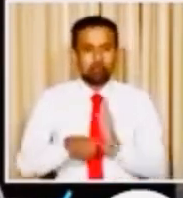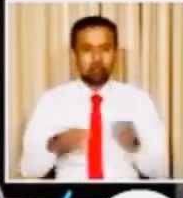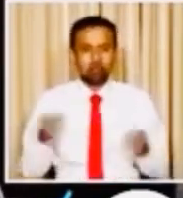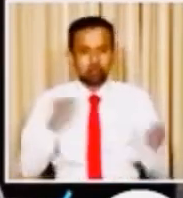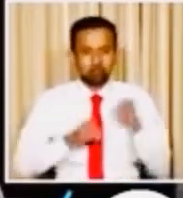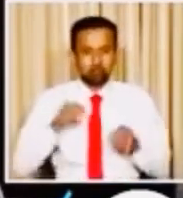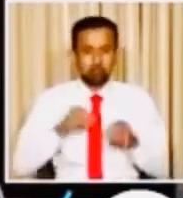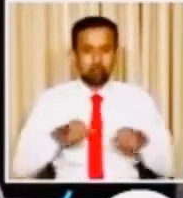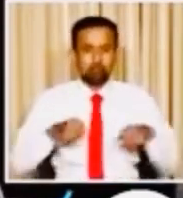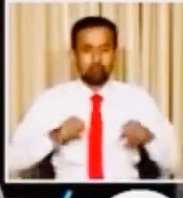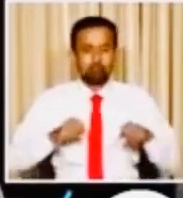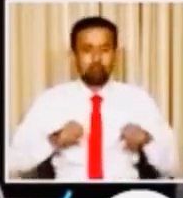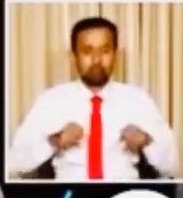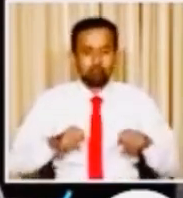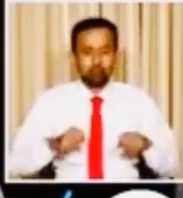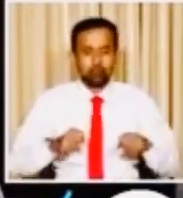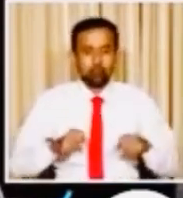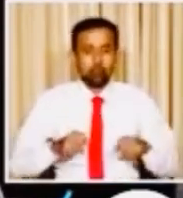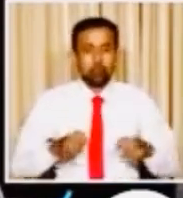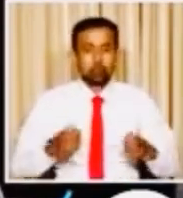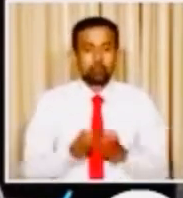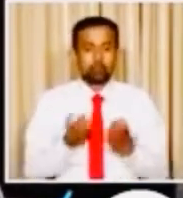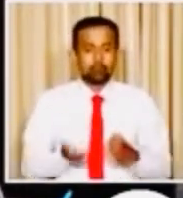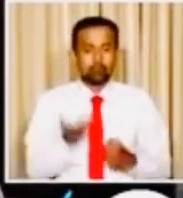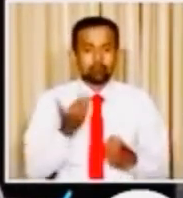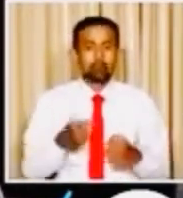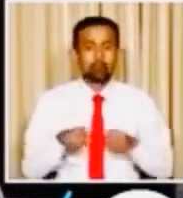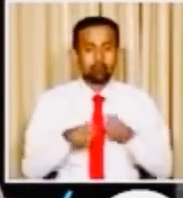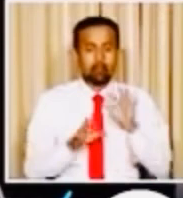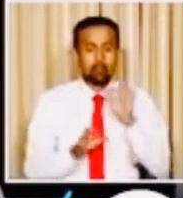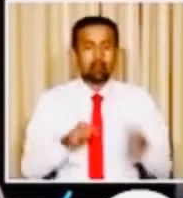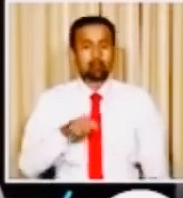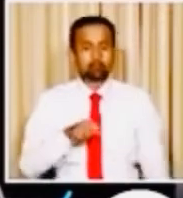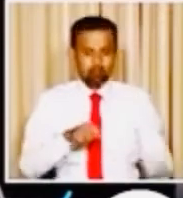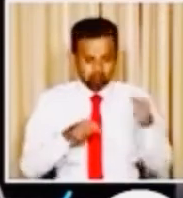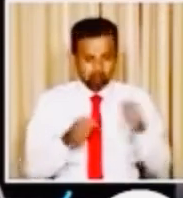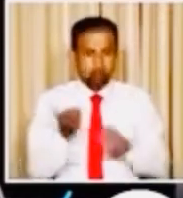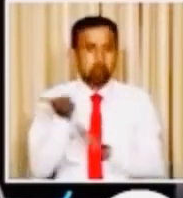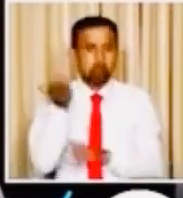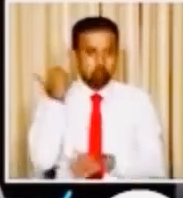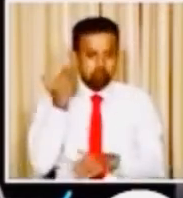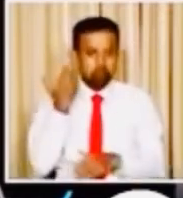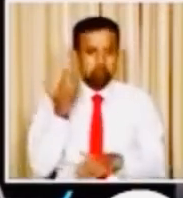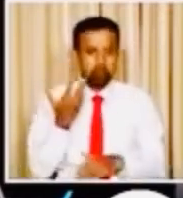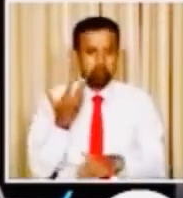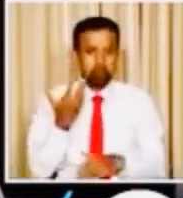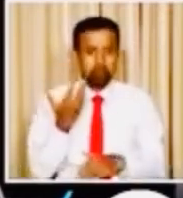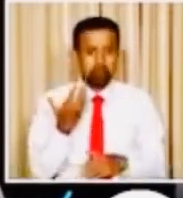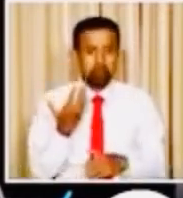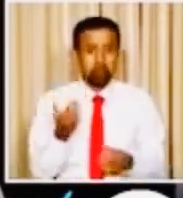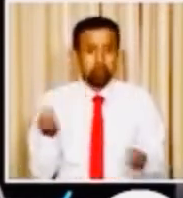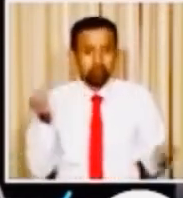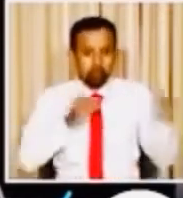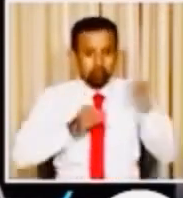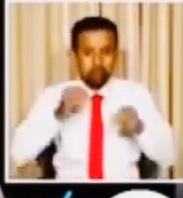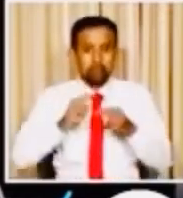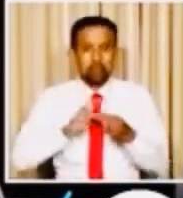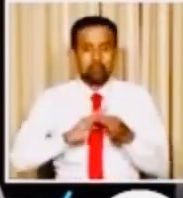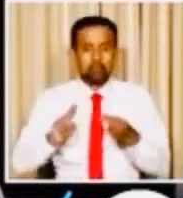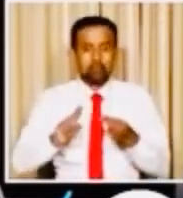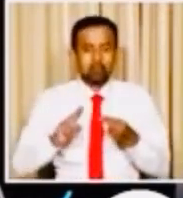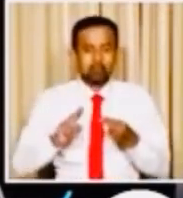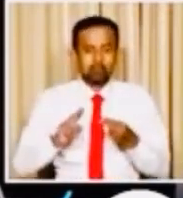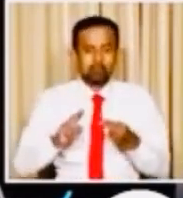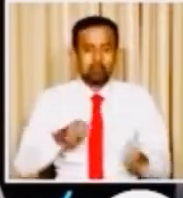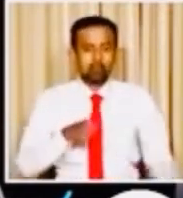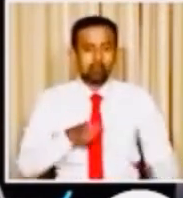කරන මෝටර් සයිකල් රථවලට වැඩිය. මෙහෙම ආන්දෝලනයක් තිබ්බ ත්‍රිරෝද රථවලටත් පහුගිය කාලේ මේ මොඩිෆයි කරන්න එපැයි කියලා. ගරු අමාත්‍යතුමනි, ඒ